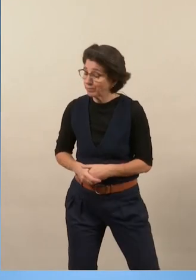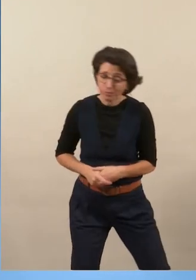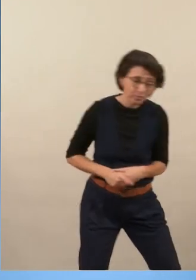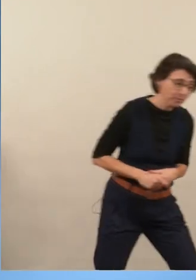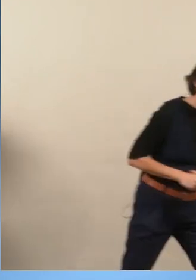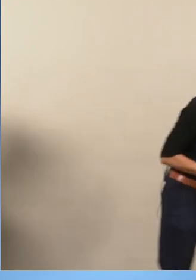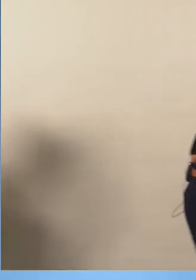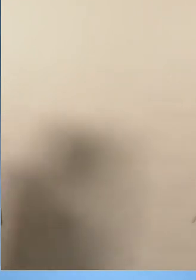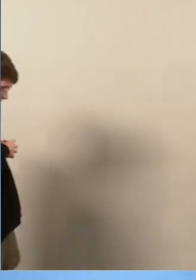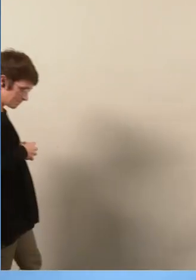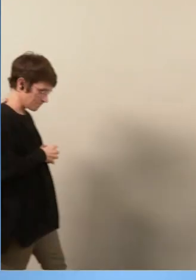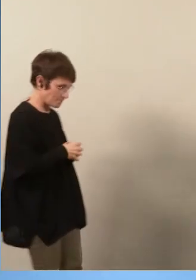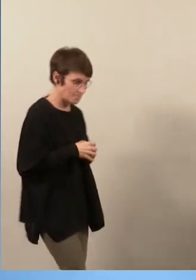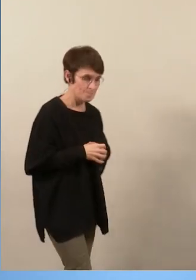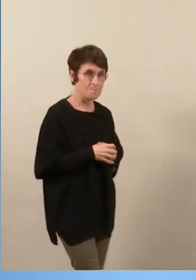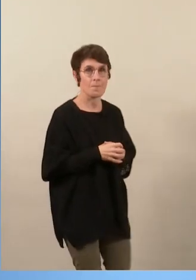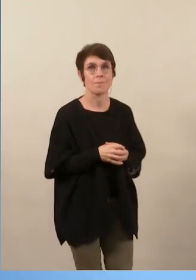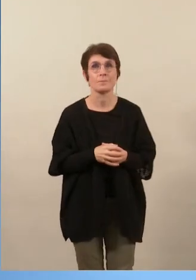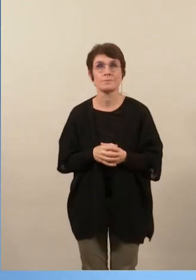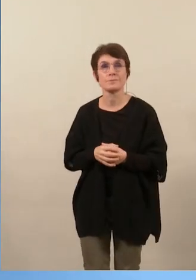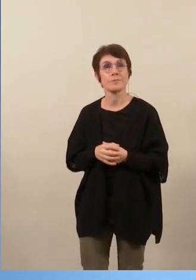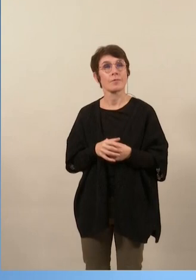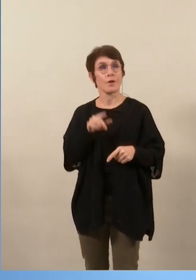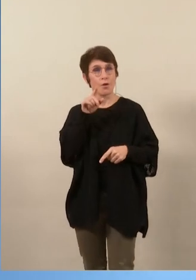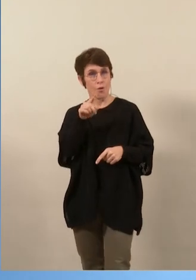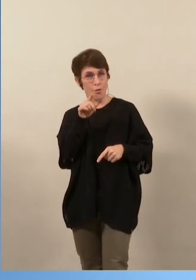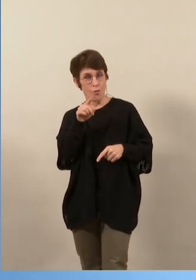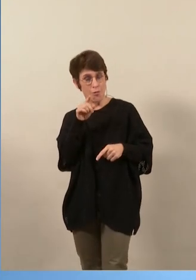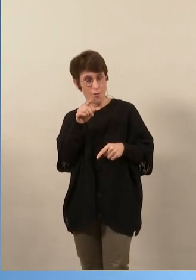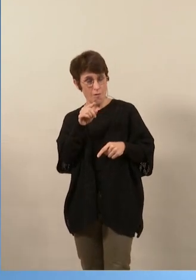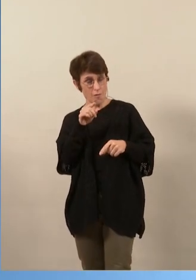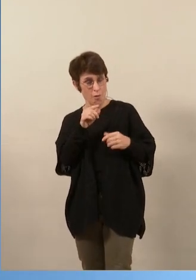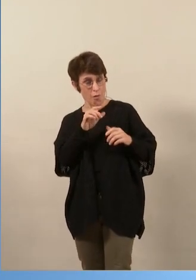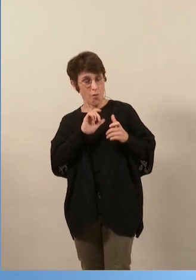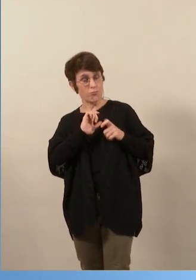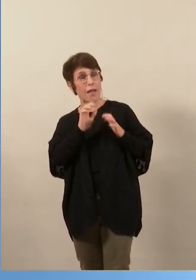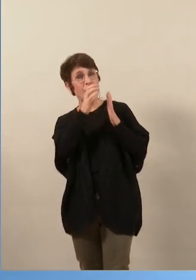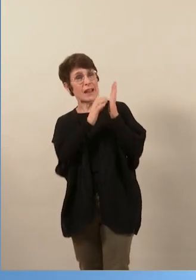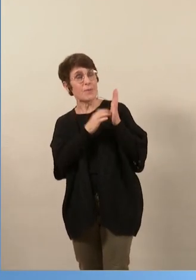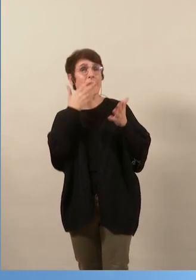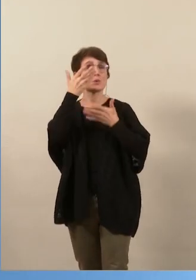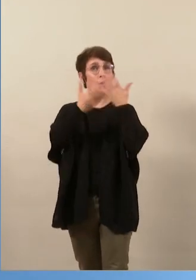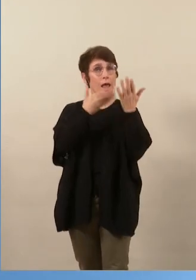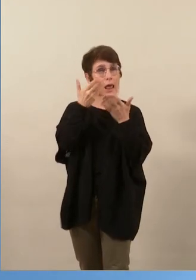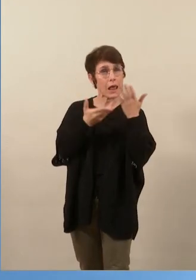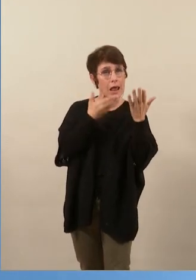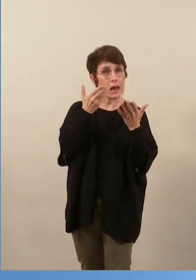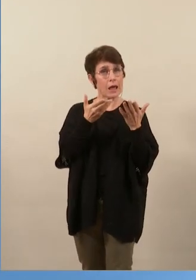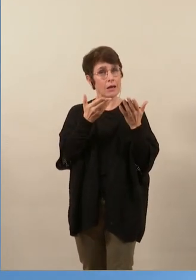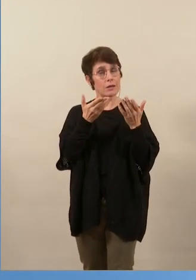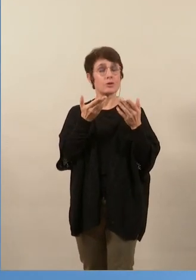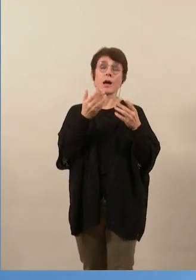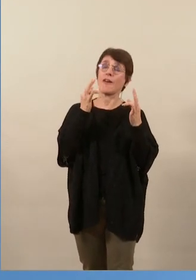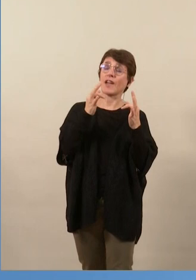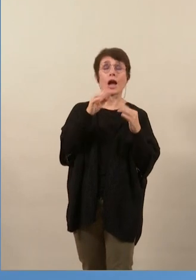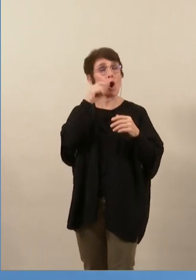et une autre qui ose parler de vos efforts en tant qu'employeur pour l'égalité entre les femmes et les hommes